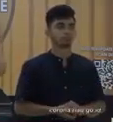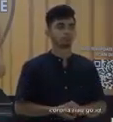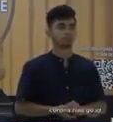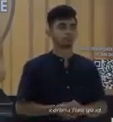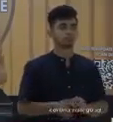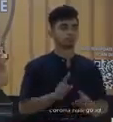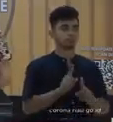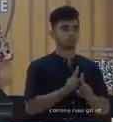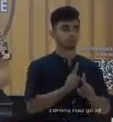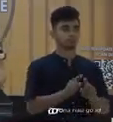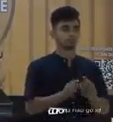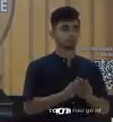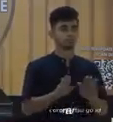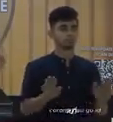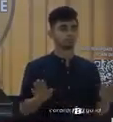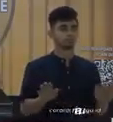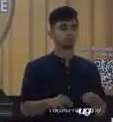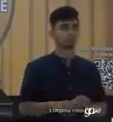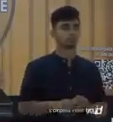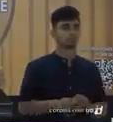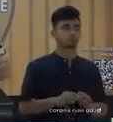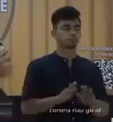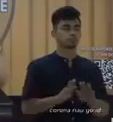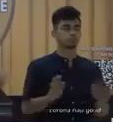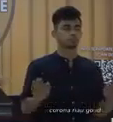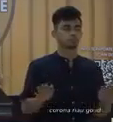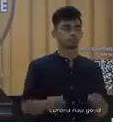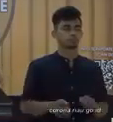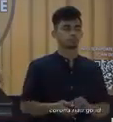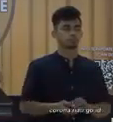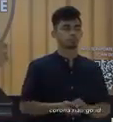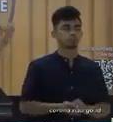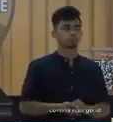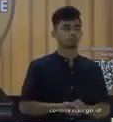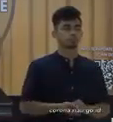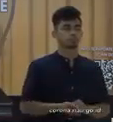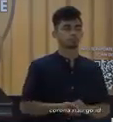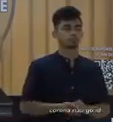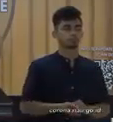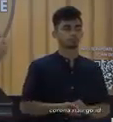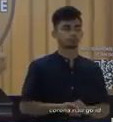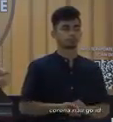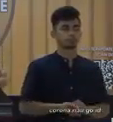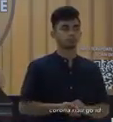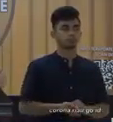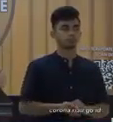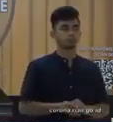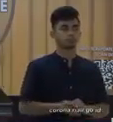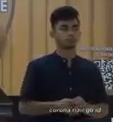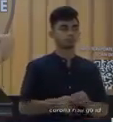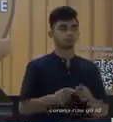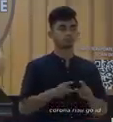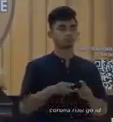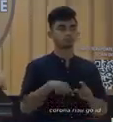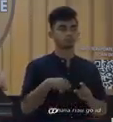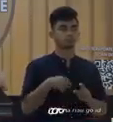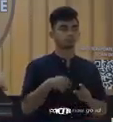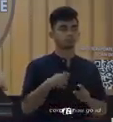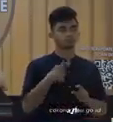Nah sekarang masalahnya, yang jadi masalahnya, dari tadi pagi saya heboh di media sosial mengenai sholat